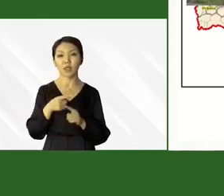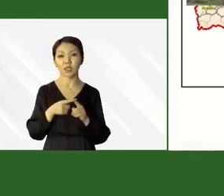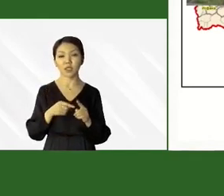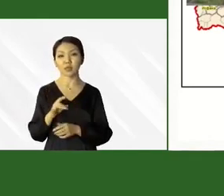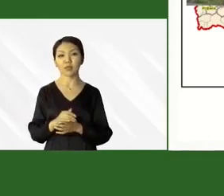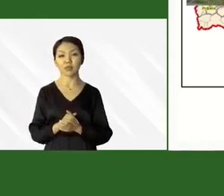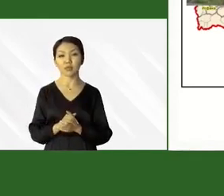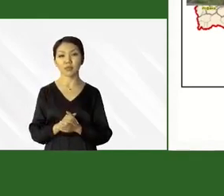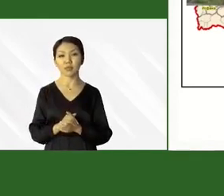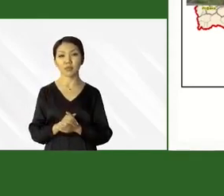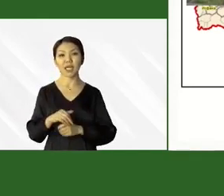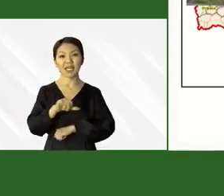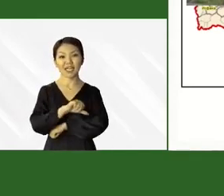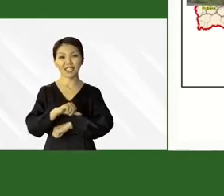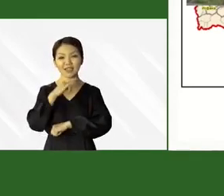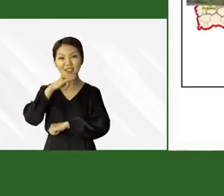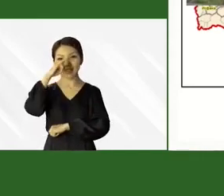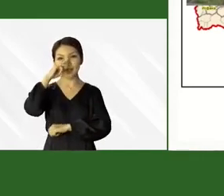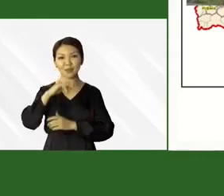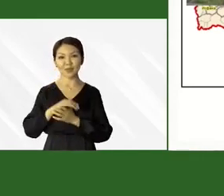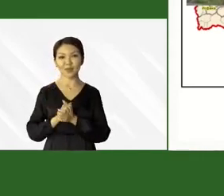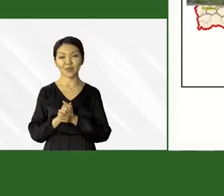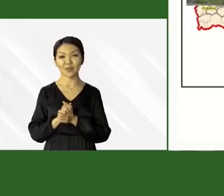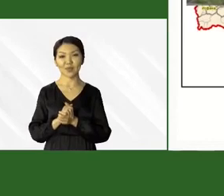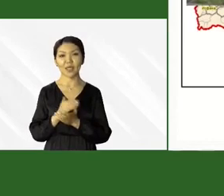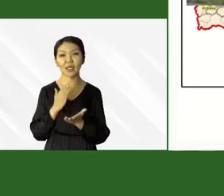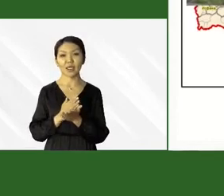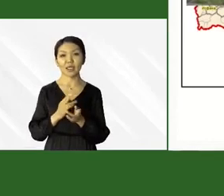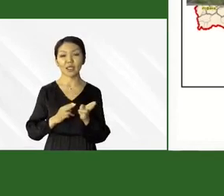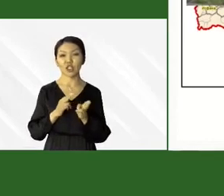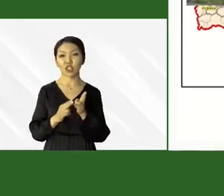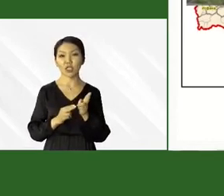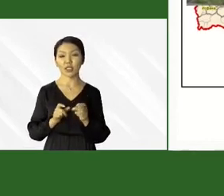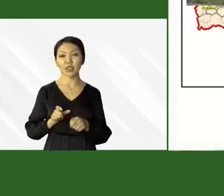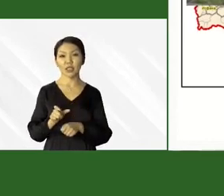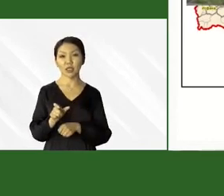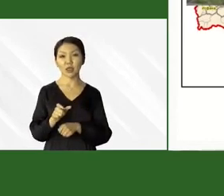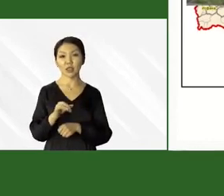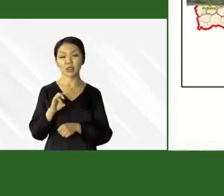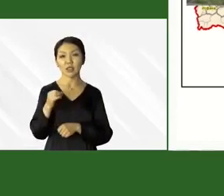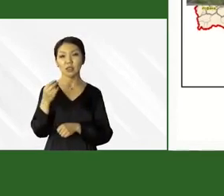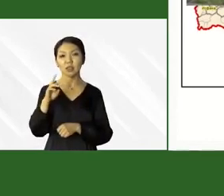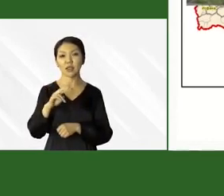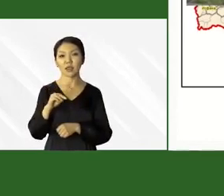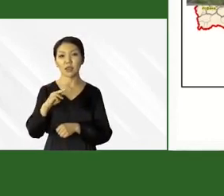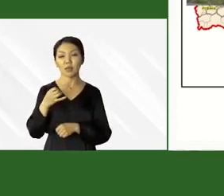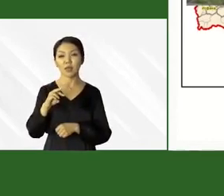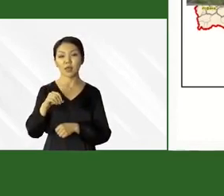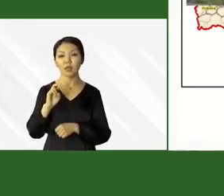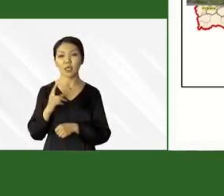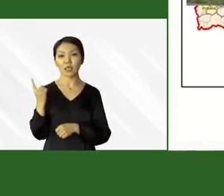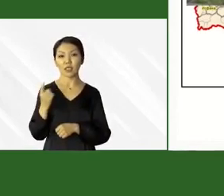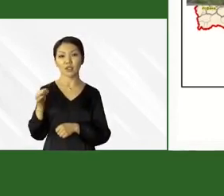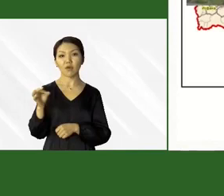Карабуринского района, граничащего с Казахстаном, проходит железная дорога. Станция Маймак – единственная в